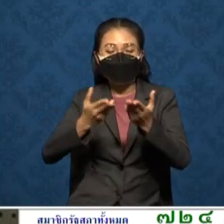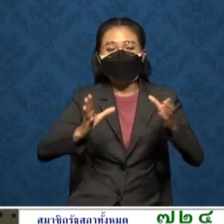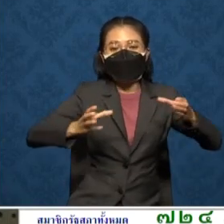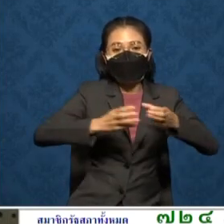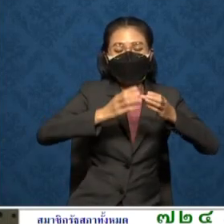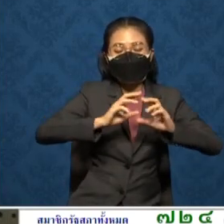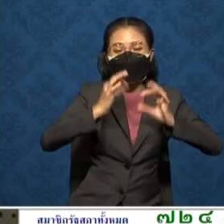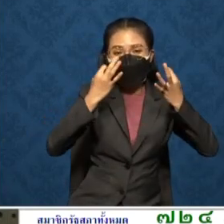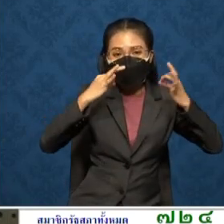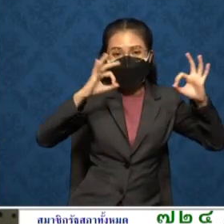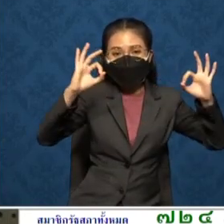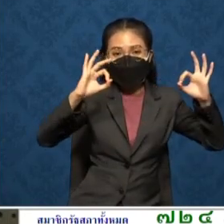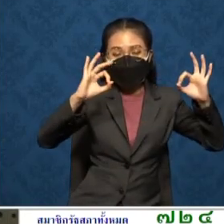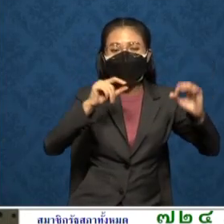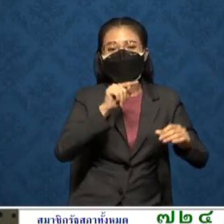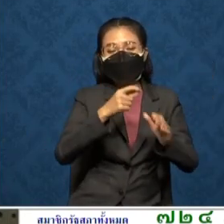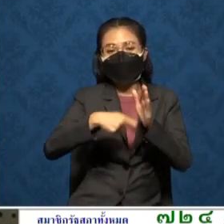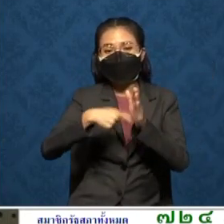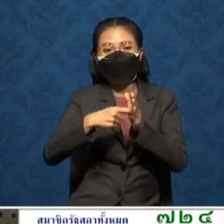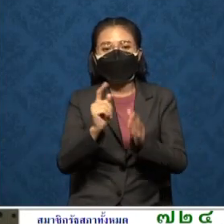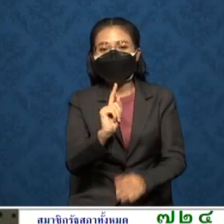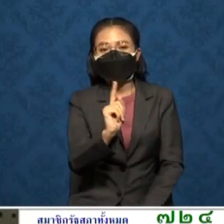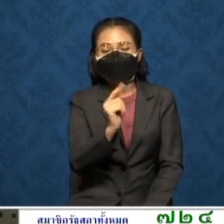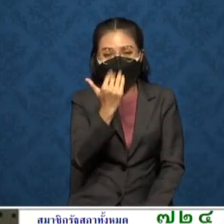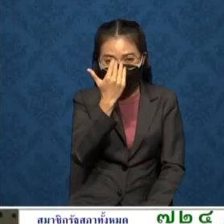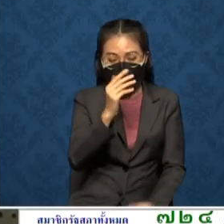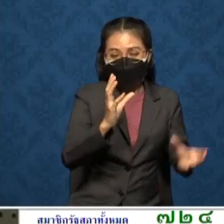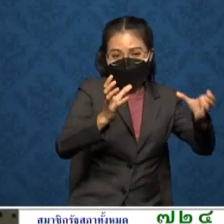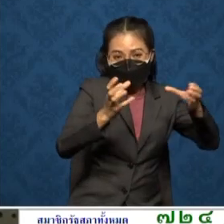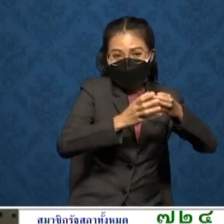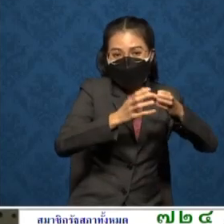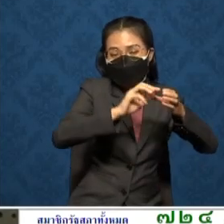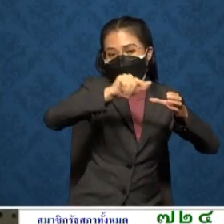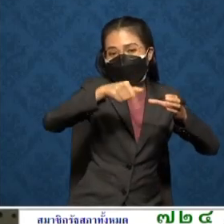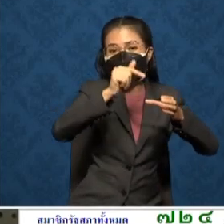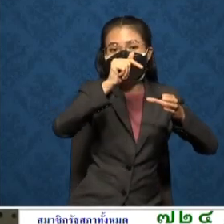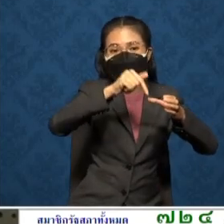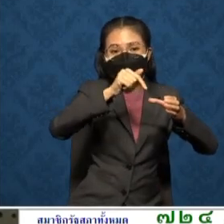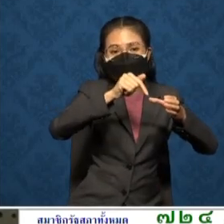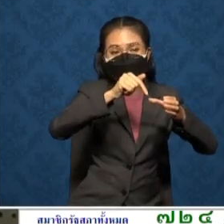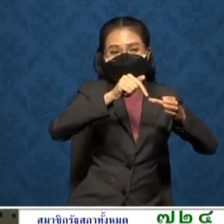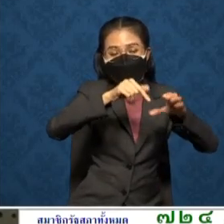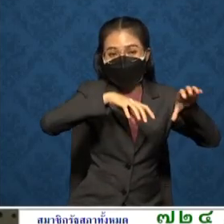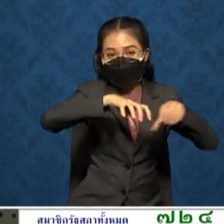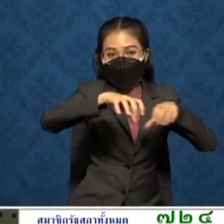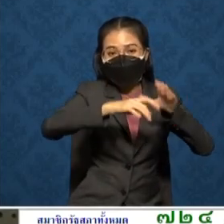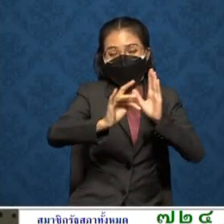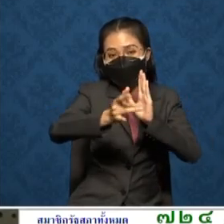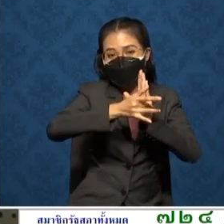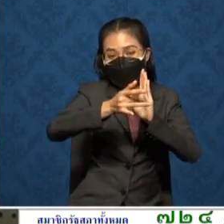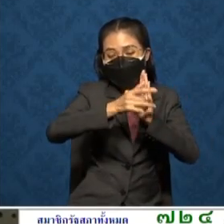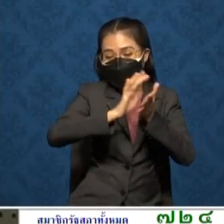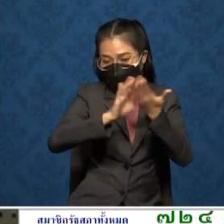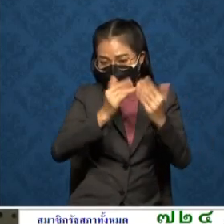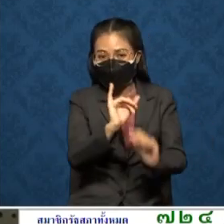อาศัยอีกเหตุผลหนึ่งคือไม่ใช่เหตุผลว่าหน่วยงานเหล่านั้นได้ปฏิบัติหรือใช้ระบบอิเล็กทรอนิกส์ไปเรียบร้อยดีงาม